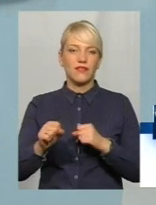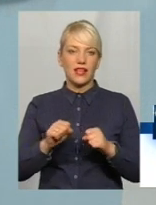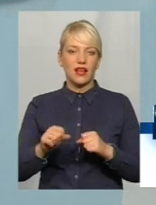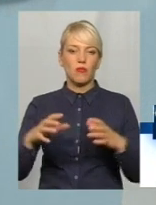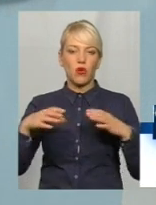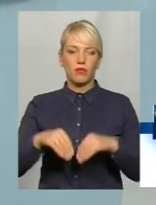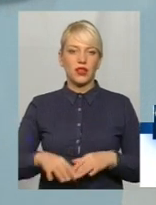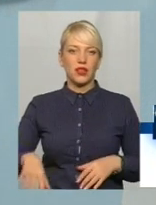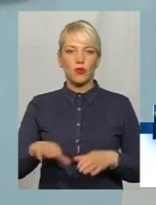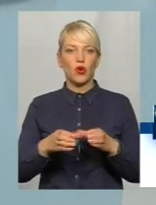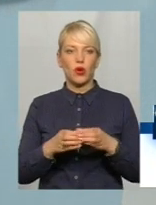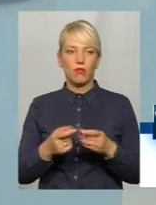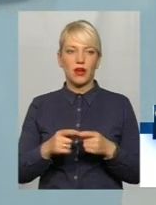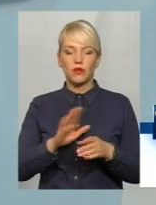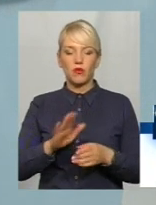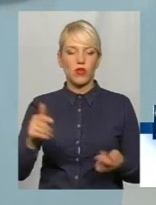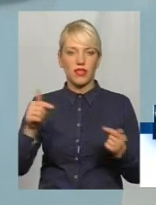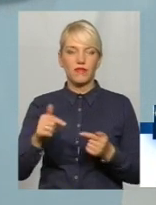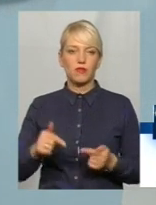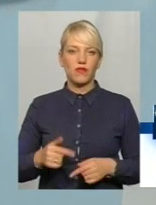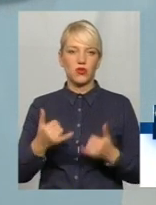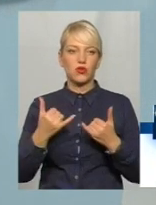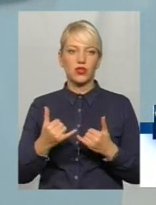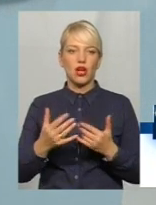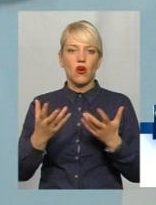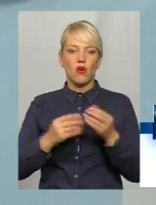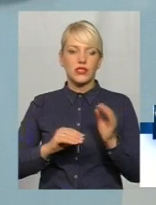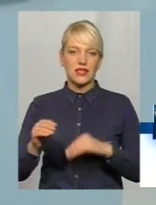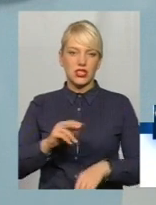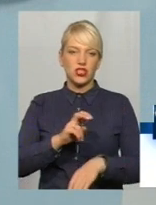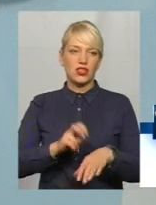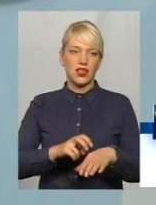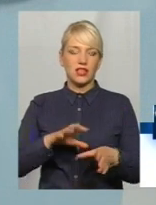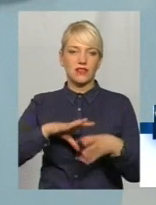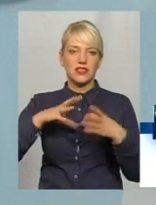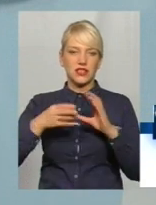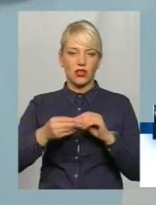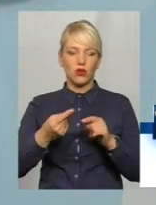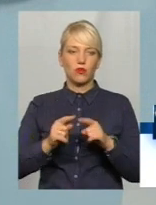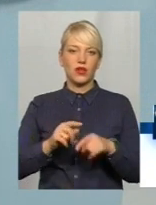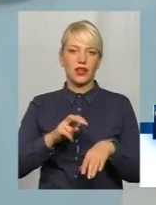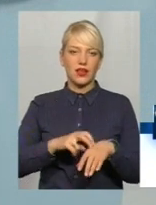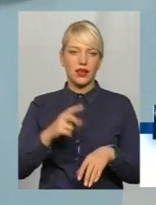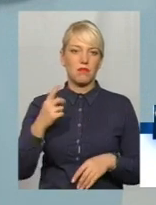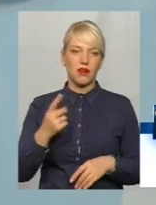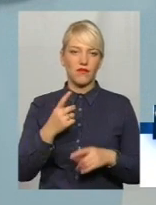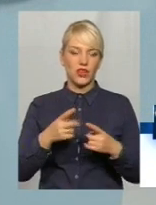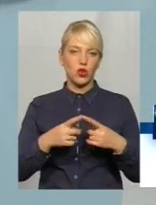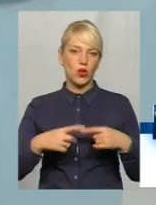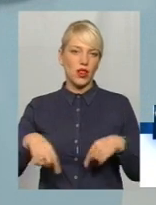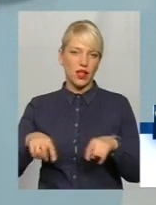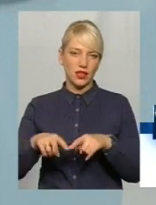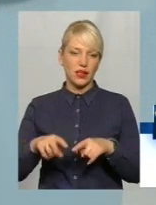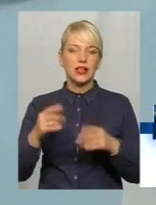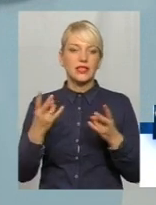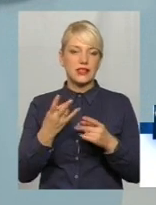про невідповідність сьогодні оснащення лікаря в цілому. Лікаря особливо первинної ланки, будемо говорити. Безумовно, це